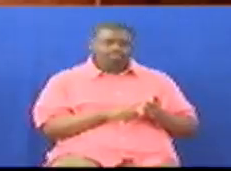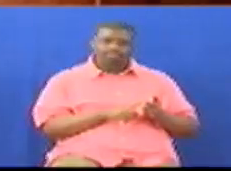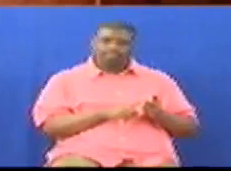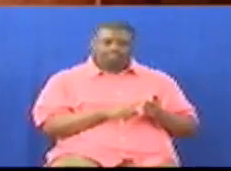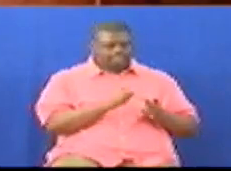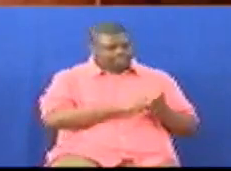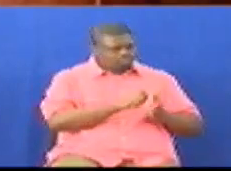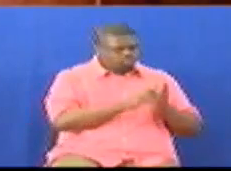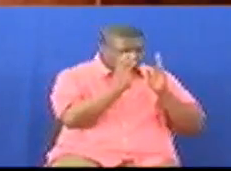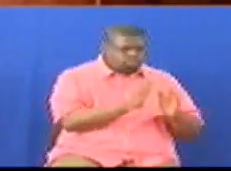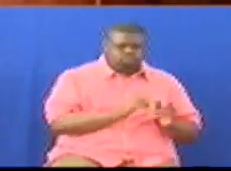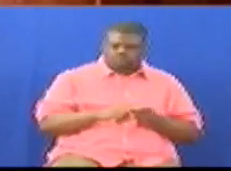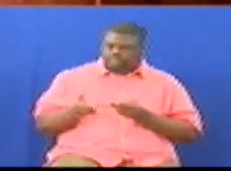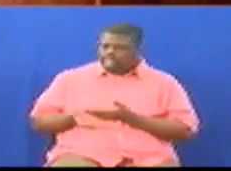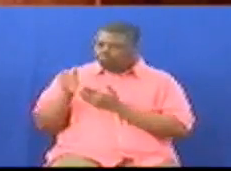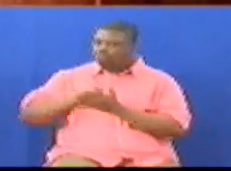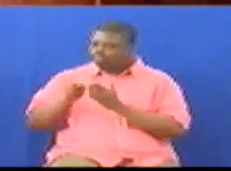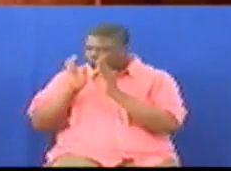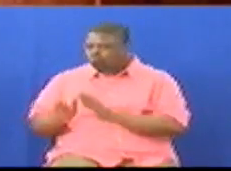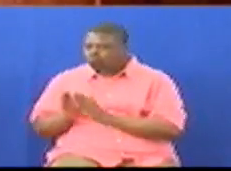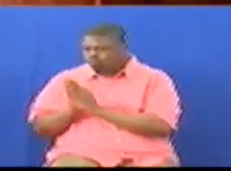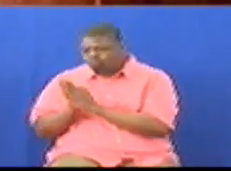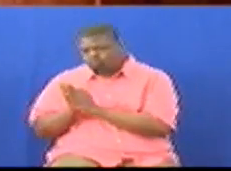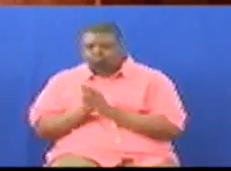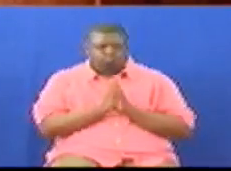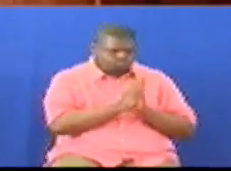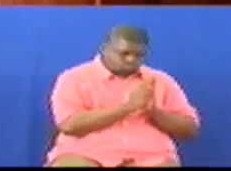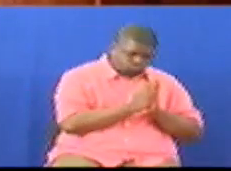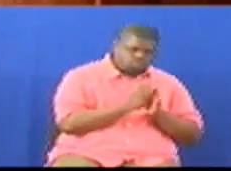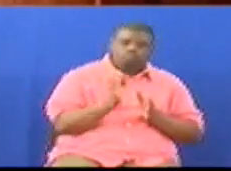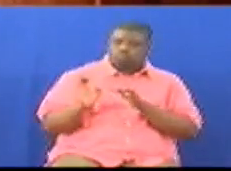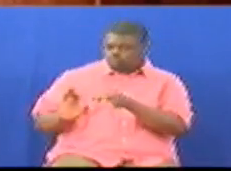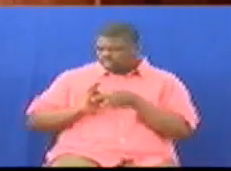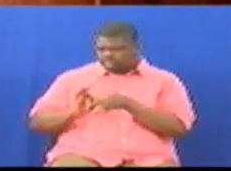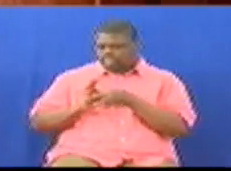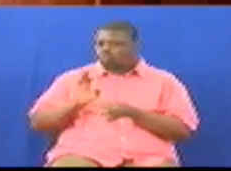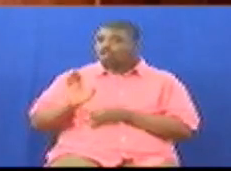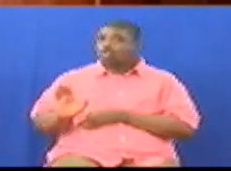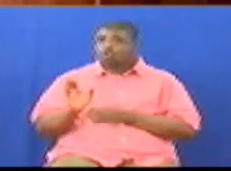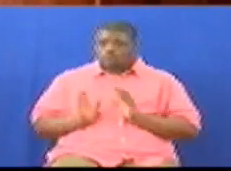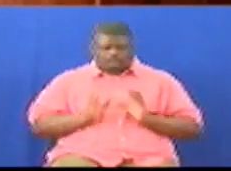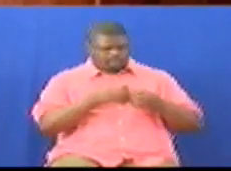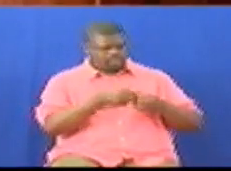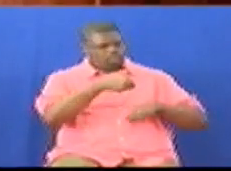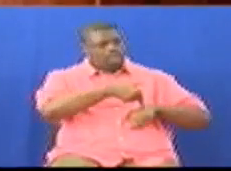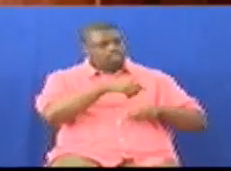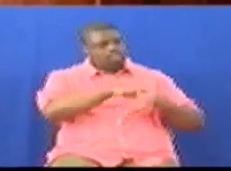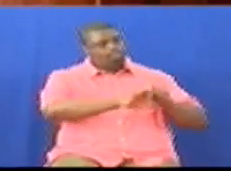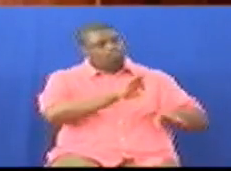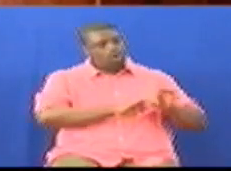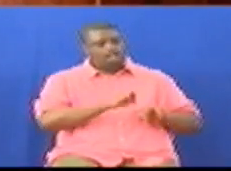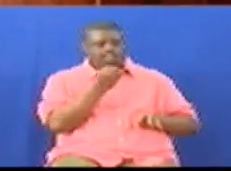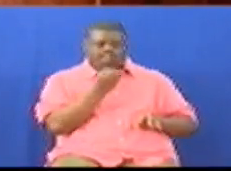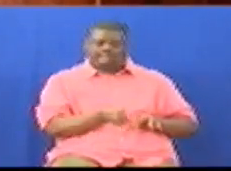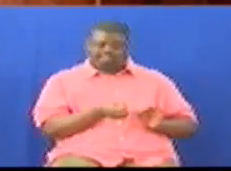Makatibu Wakuu Dr. Dorothy Gwajima na ndugu Gerard Mweli kwa ushirikiano wao kwa kamati wakati wote wa kuchambua taarifa za kamati hii.